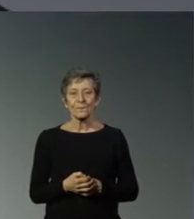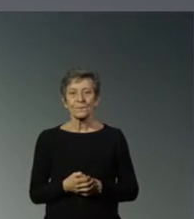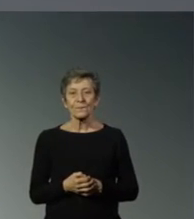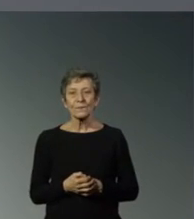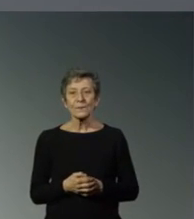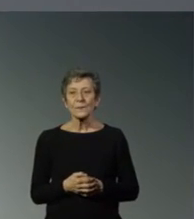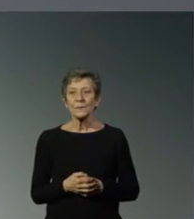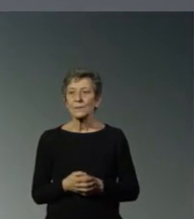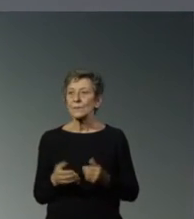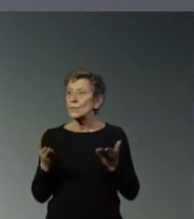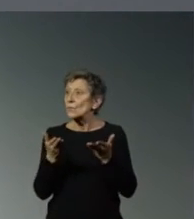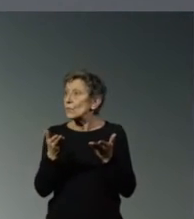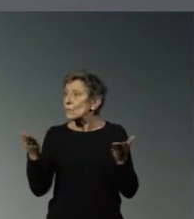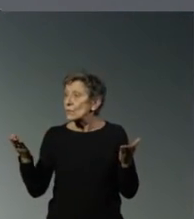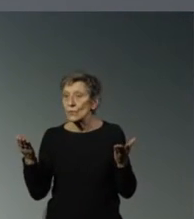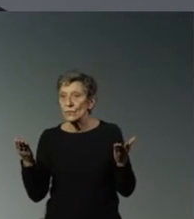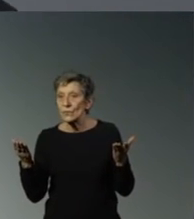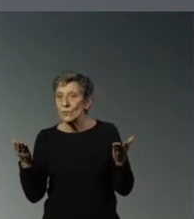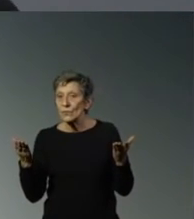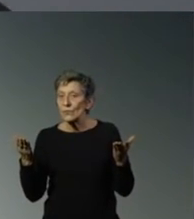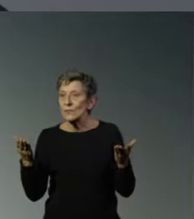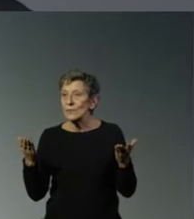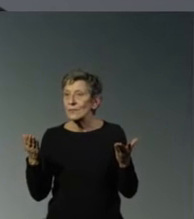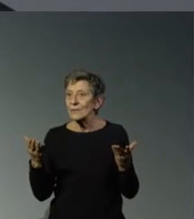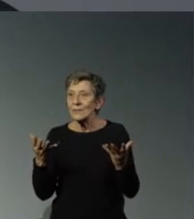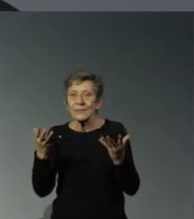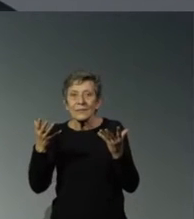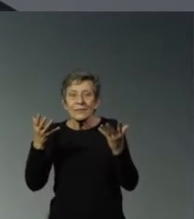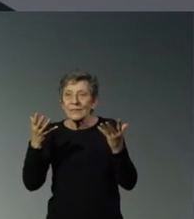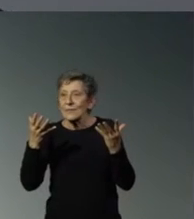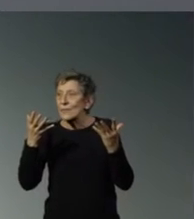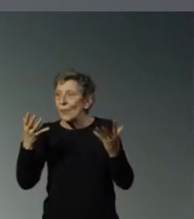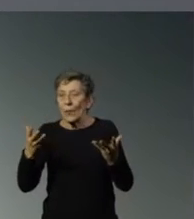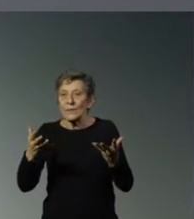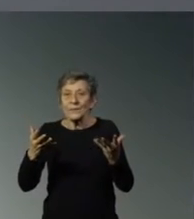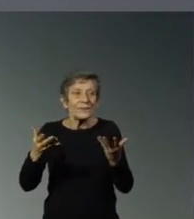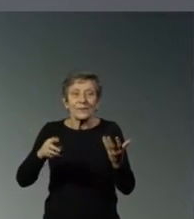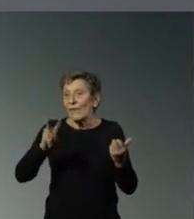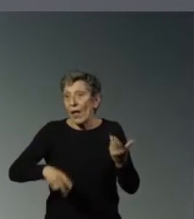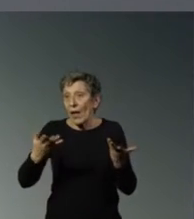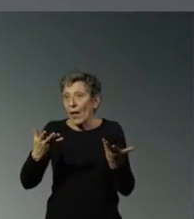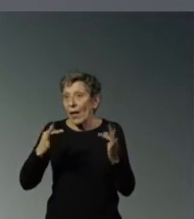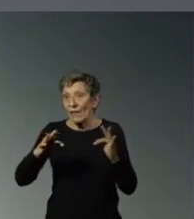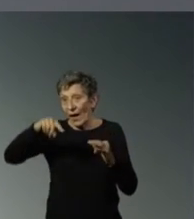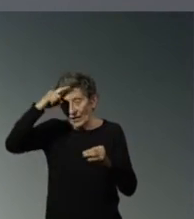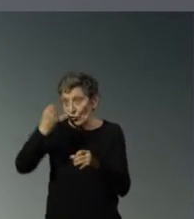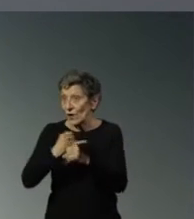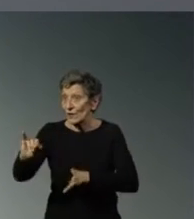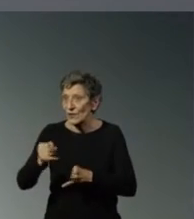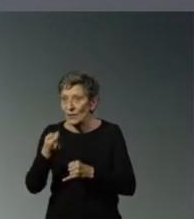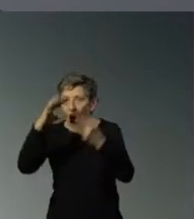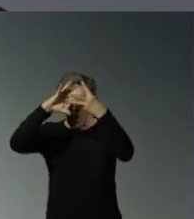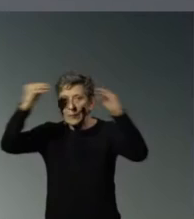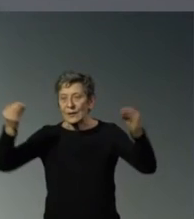Est-ce que vous vouliez justement parler, parce que quand on parle intelligence artificielle, on parle de choses un peu abstraites. Est-ce que vous vouliez aussi,